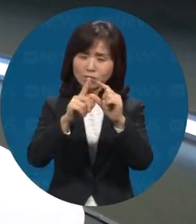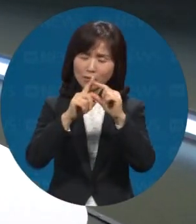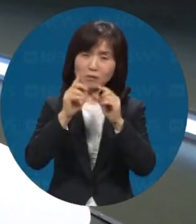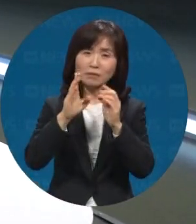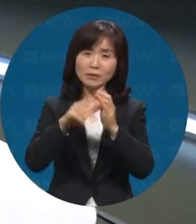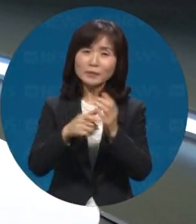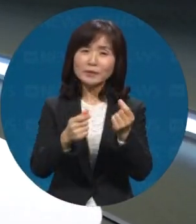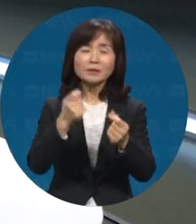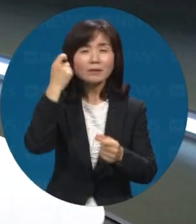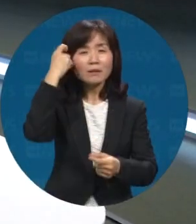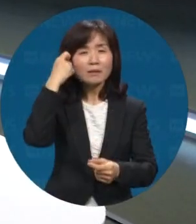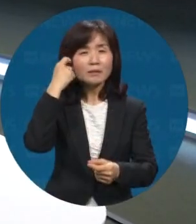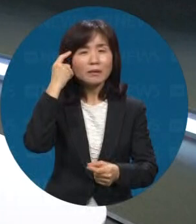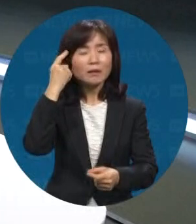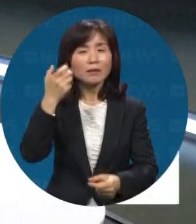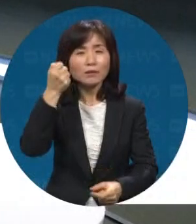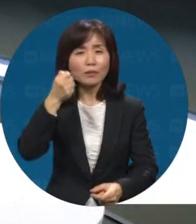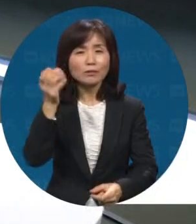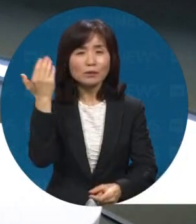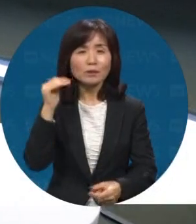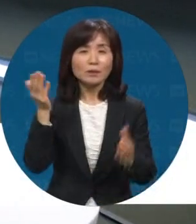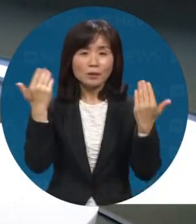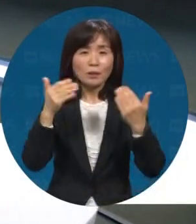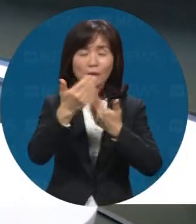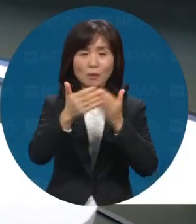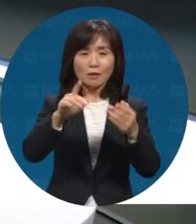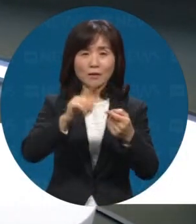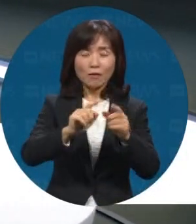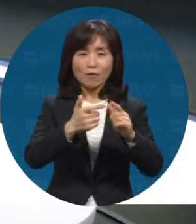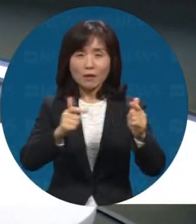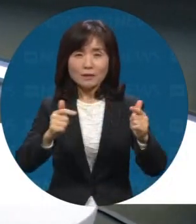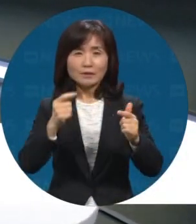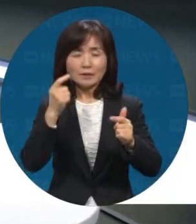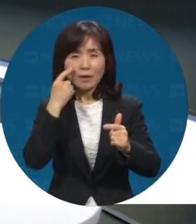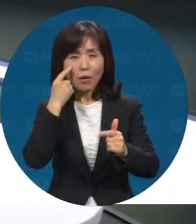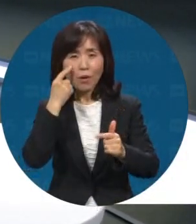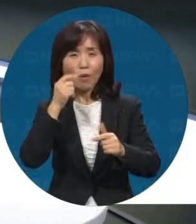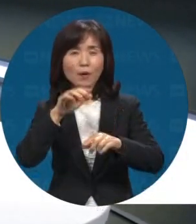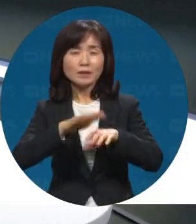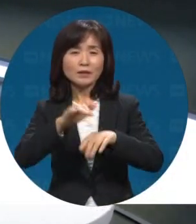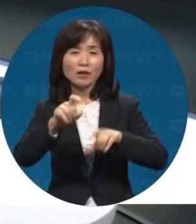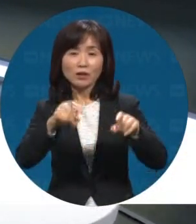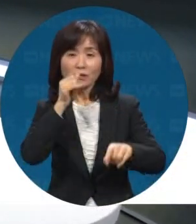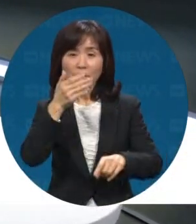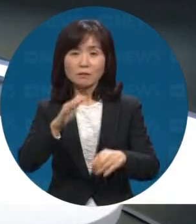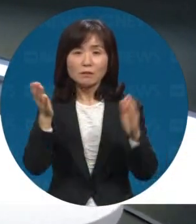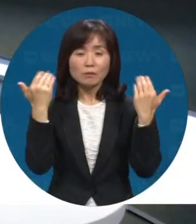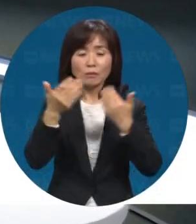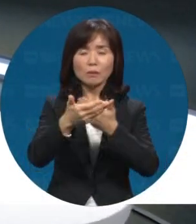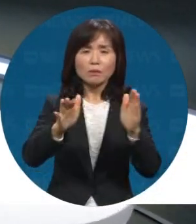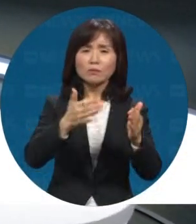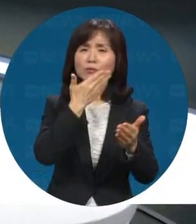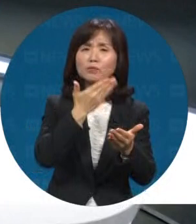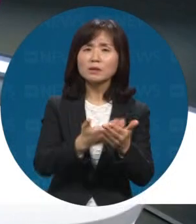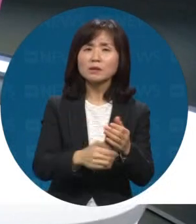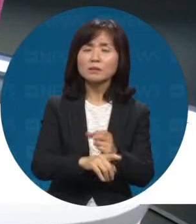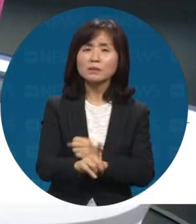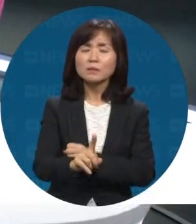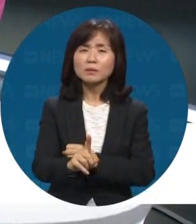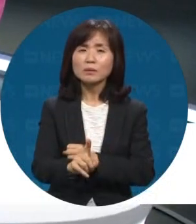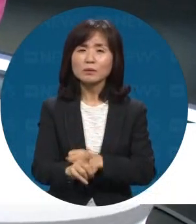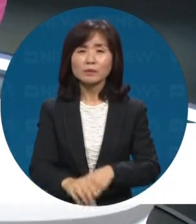최근에 와서야이 학교 공간에 대한 다양한 시도가 이루어지고 있는데요 학교 공간이 이렇게 중요한 의미가